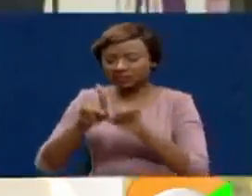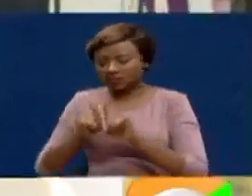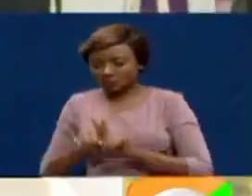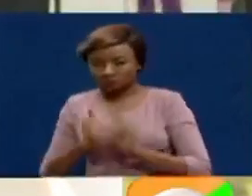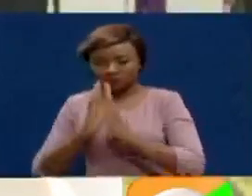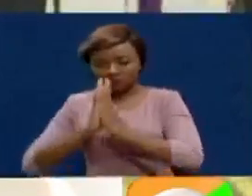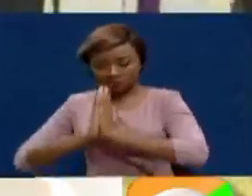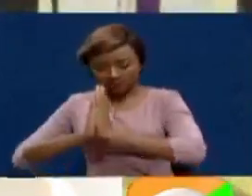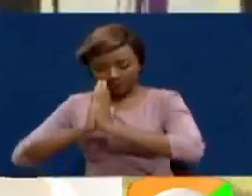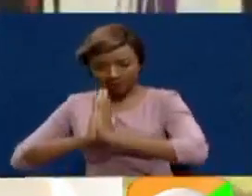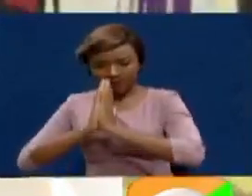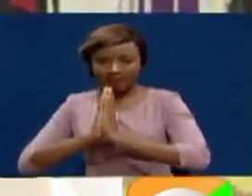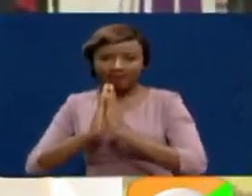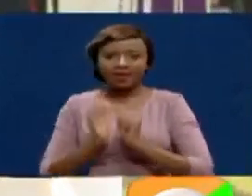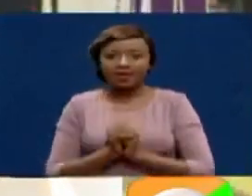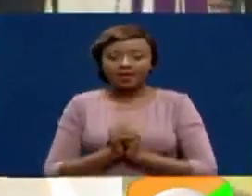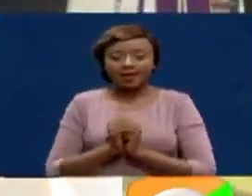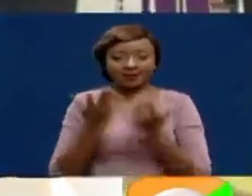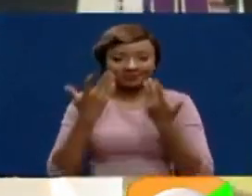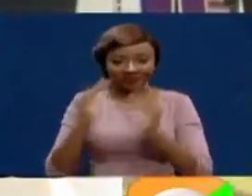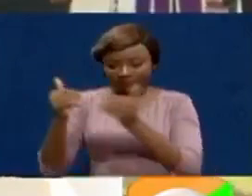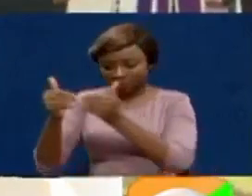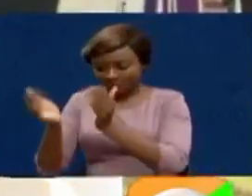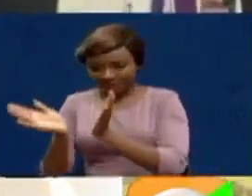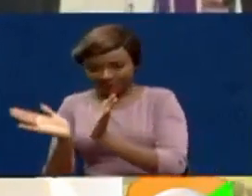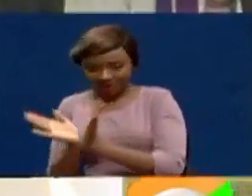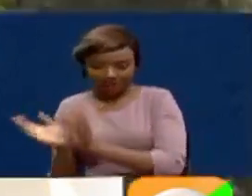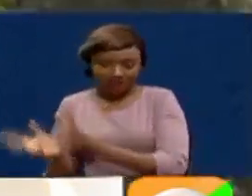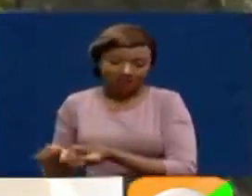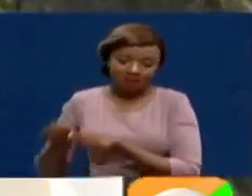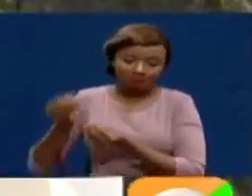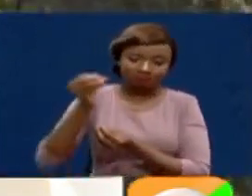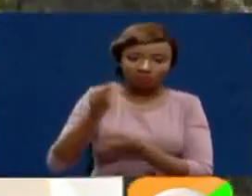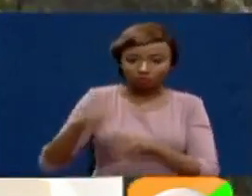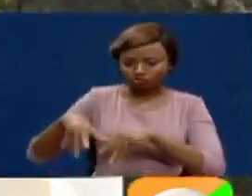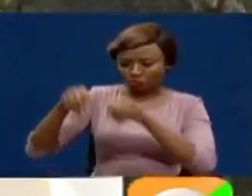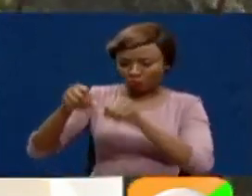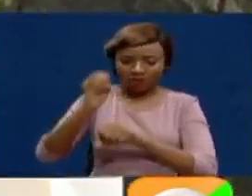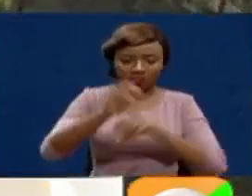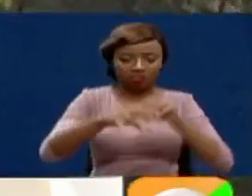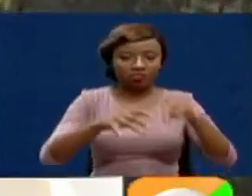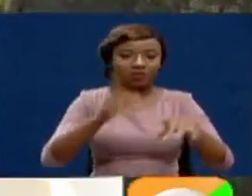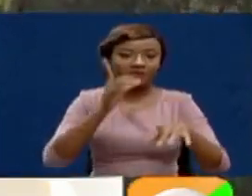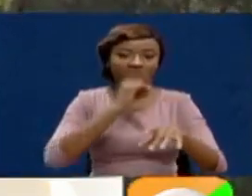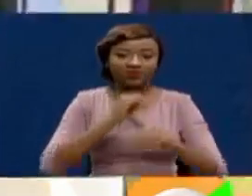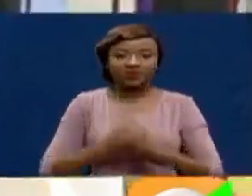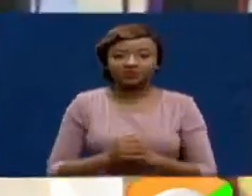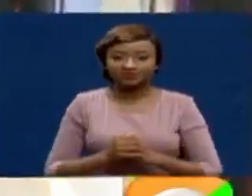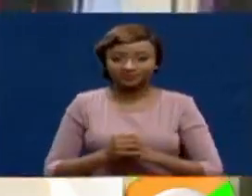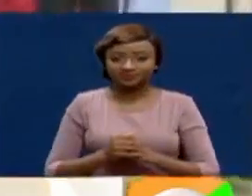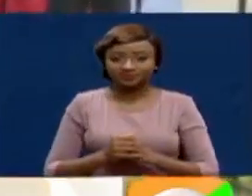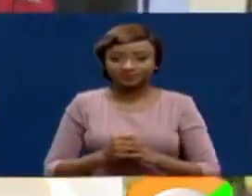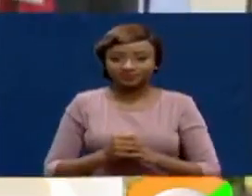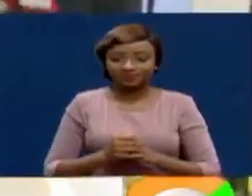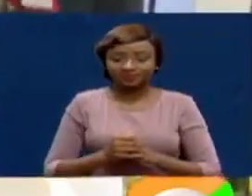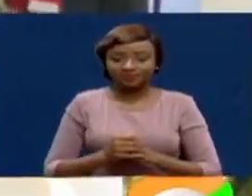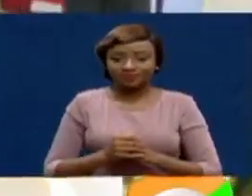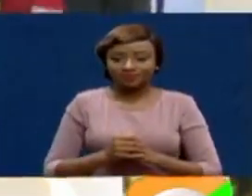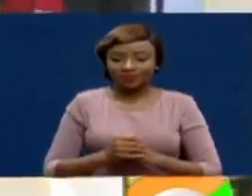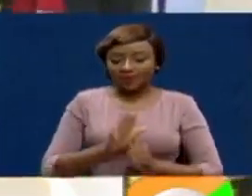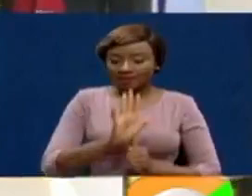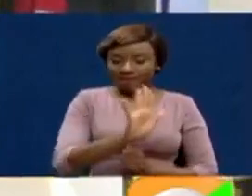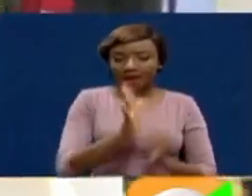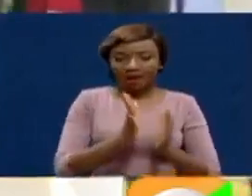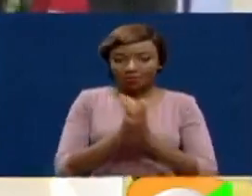yalifanyika na kisha baadaye familia ikatia mchanga kaburini. Rais na naibu wake walifuata mkondo